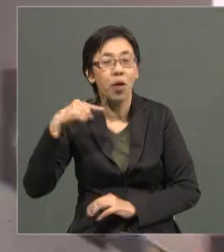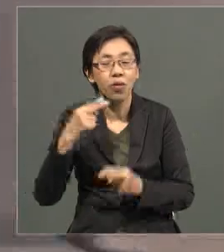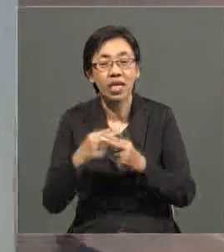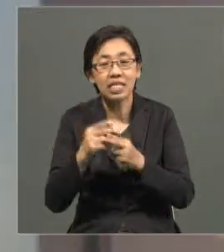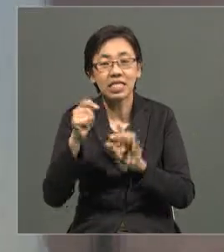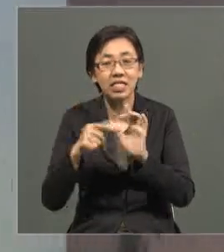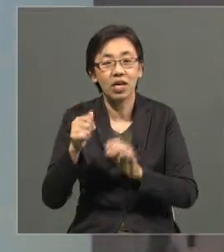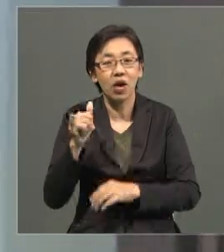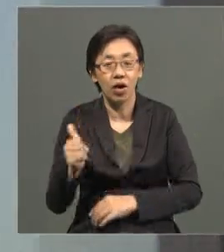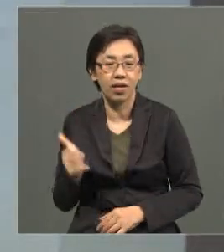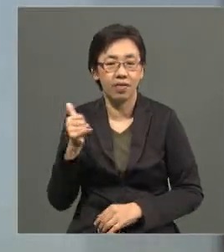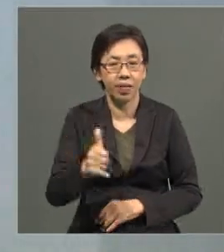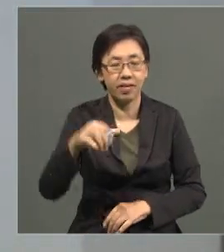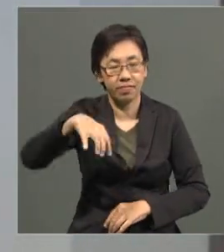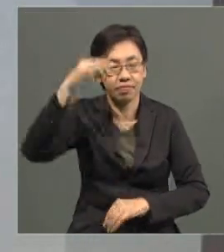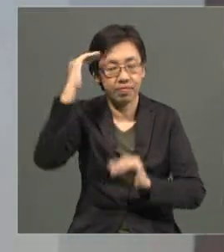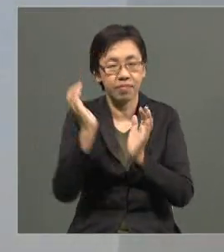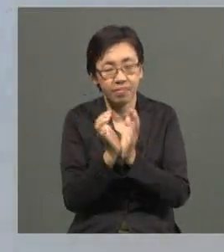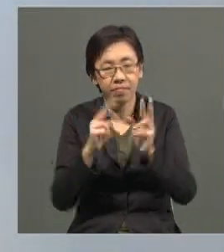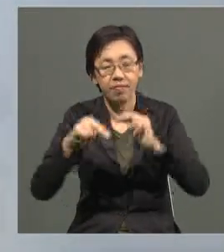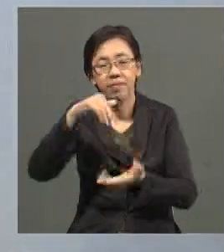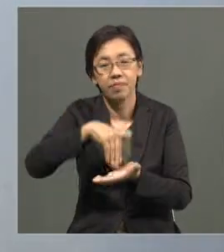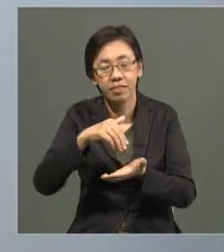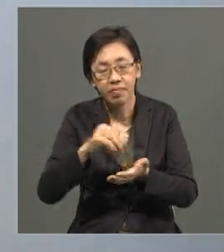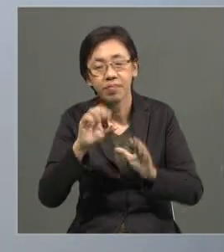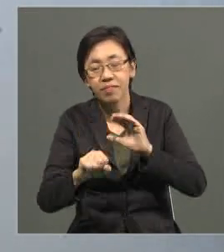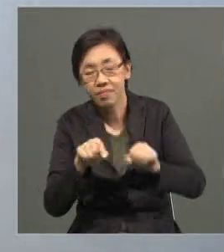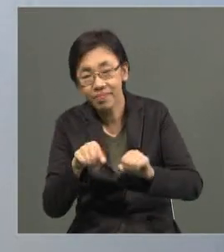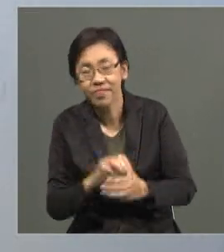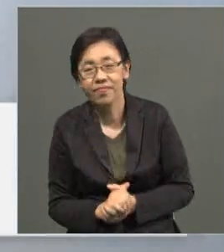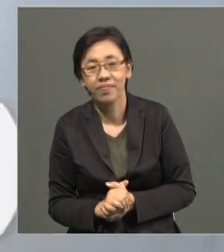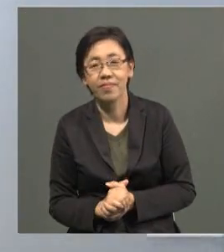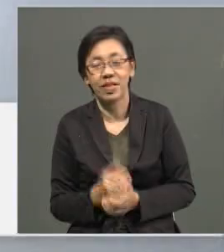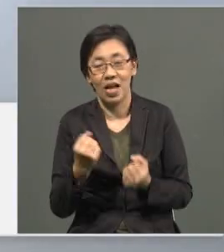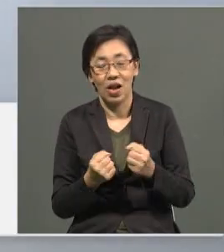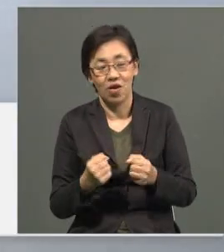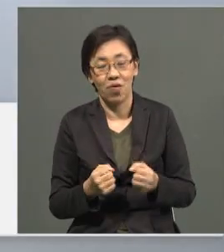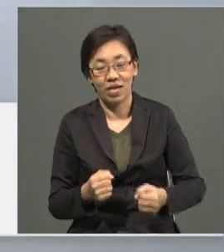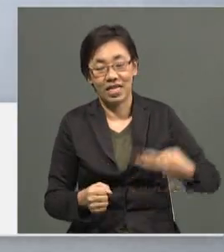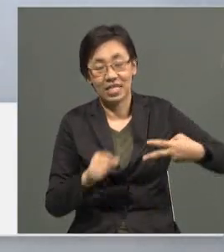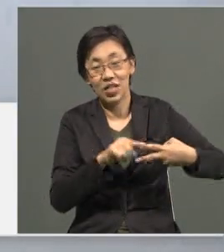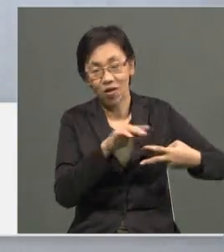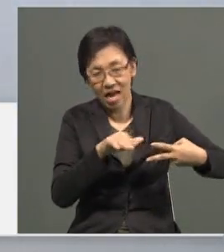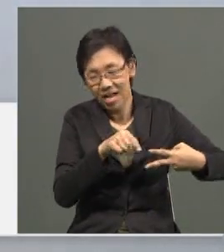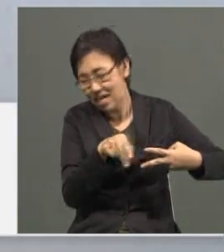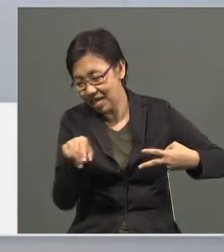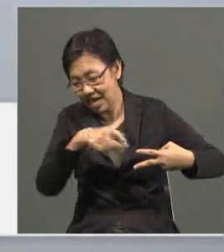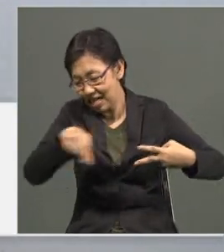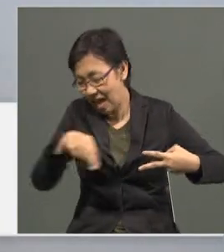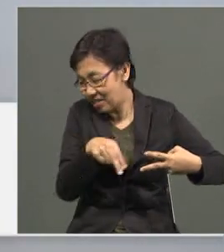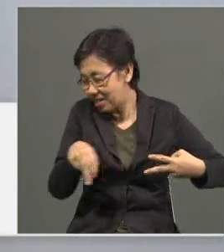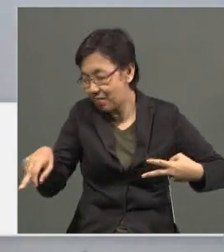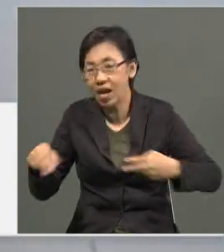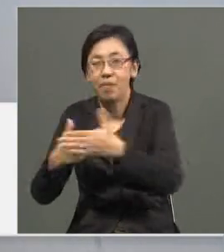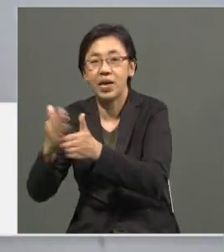ได้เดินทางมาที่กองบังคับการปราบปรามโดยเข้าทางด้านหลังของอาคารผ่านลานจอดรถชั้น 2ไปที่ห้องพนักงานสอบสวนเลยนะครับอย่างที่คุณผู้